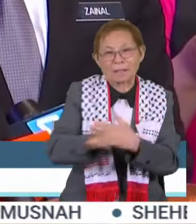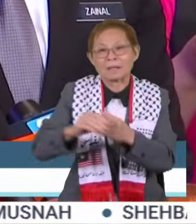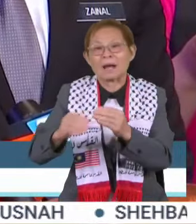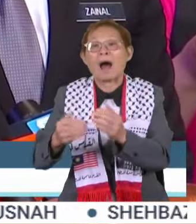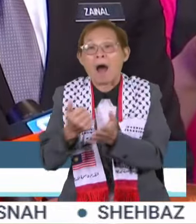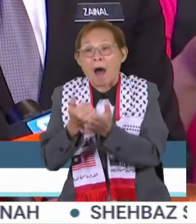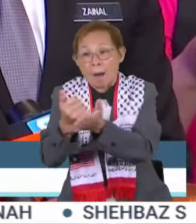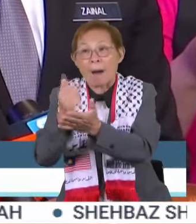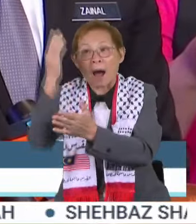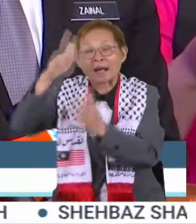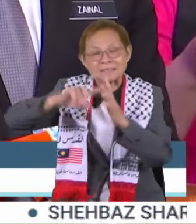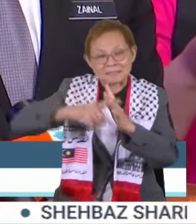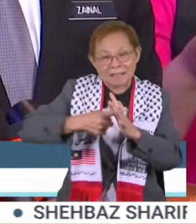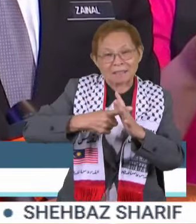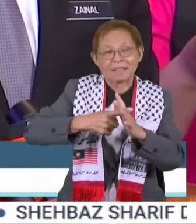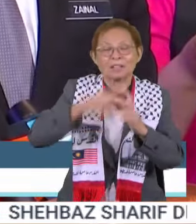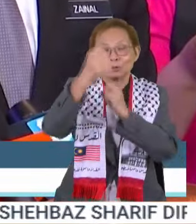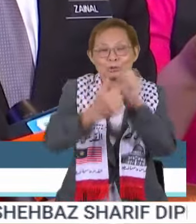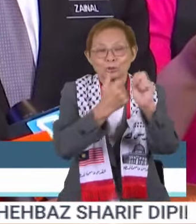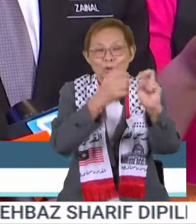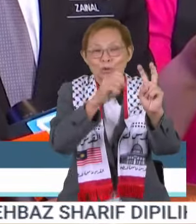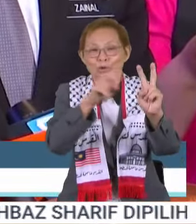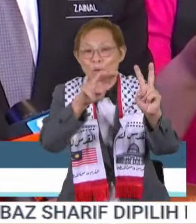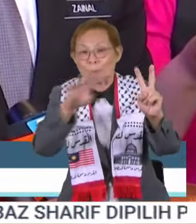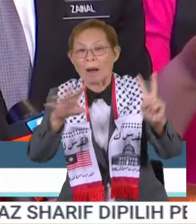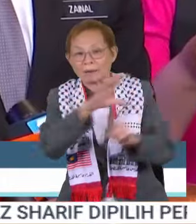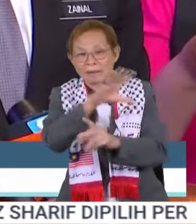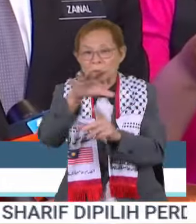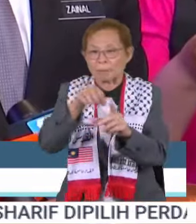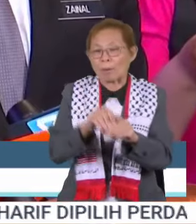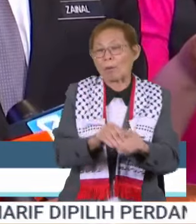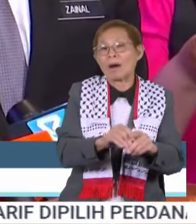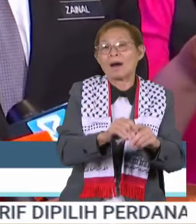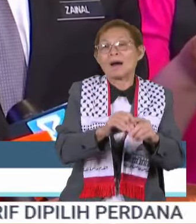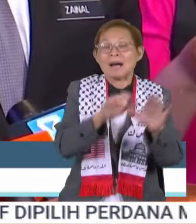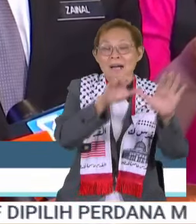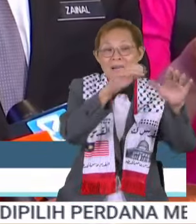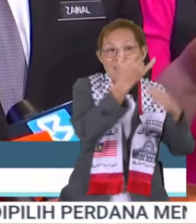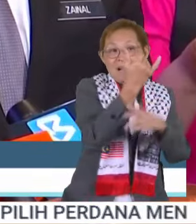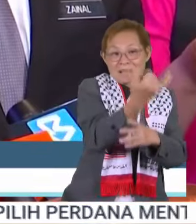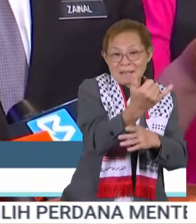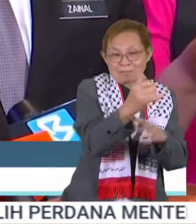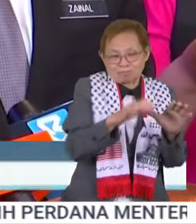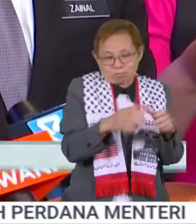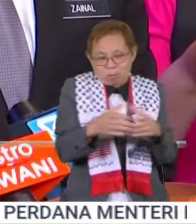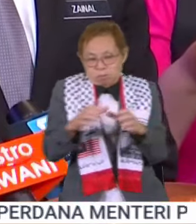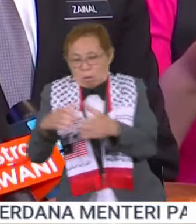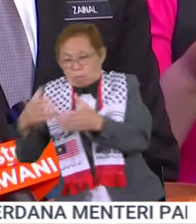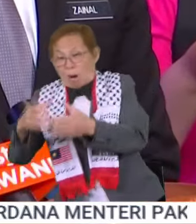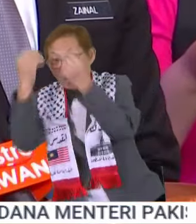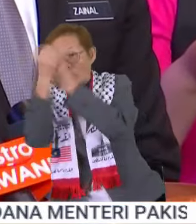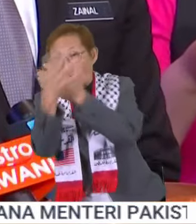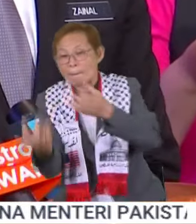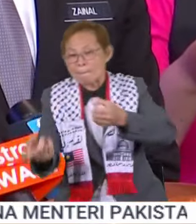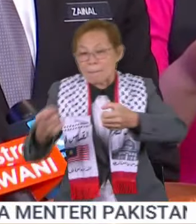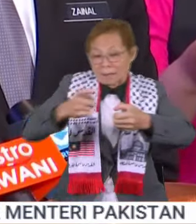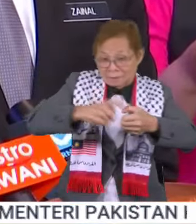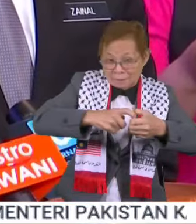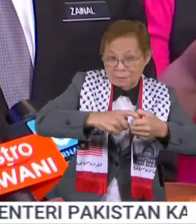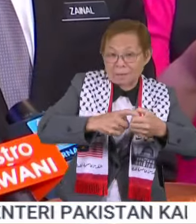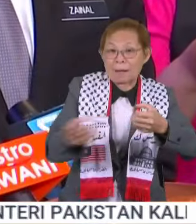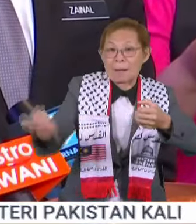laksanakan untuk tahun 2024, termasuklah juga 6 task force yang saya umumkan tadi berkaitan